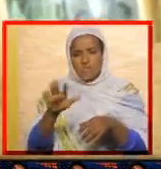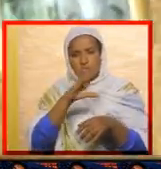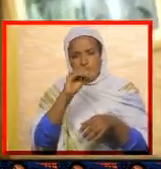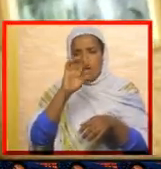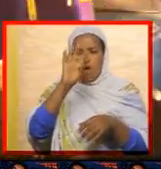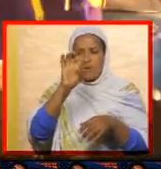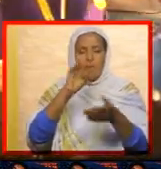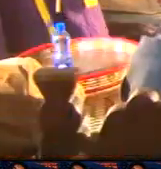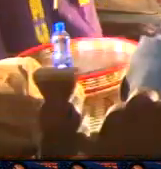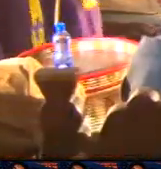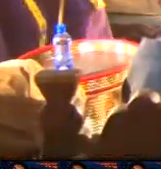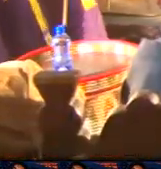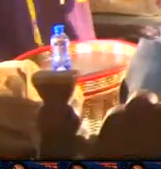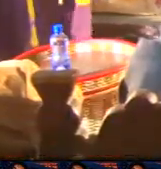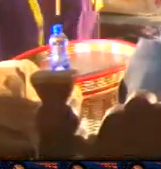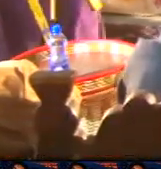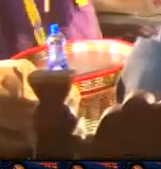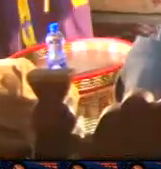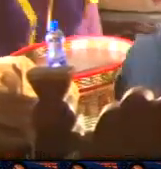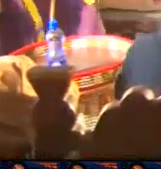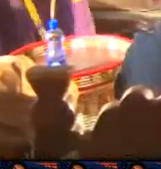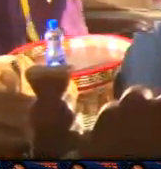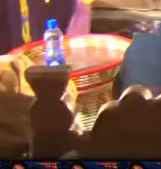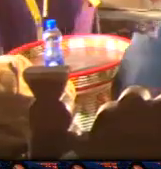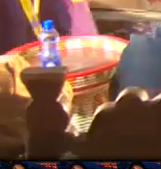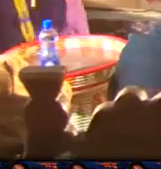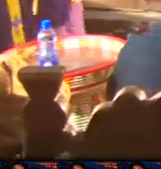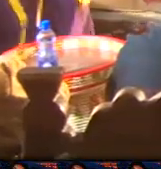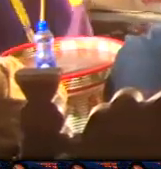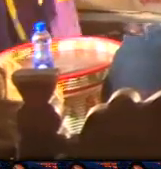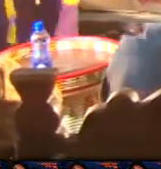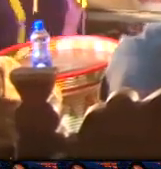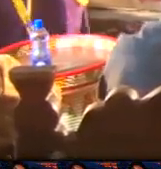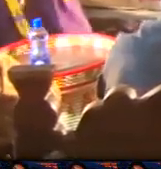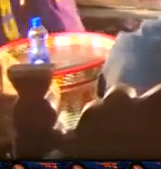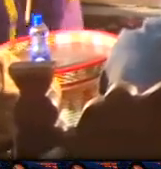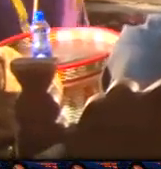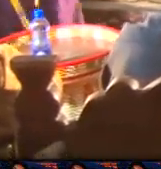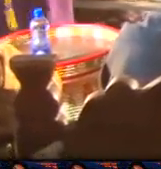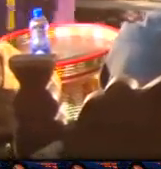እጠይቃለሁ። አመሰግናለሁ።